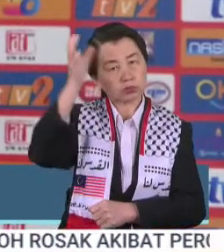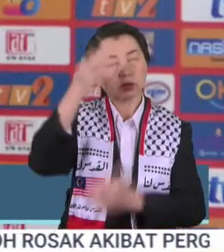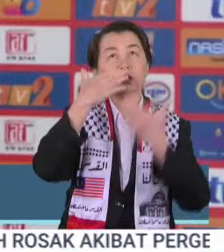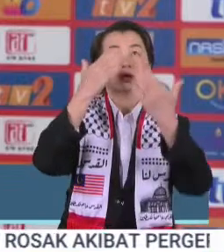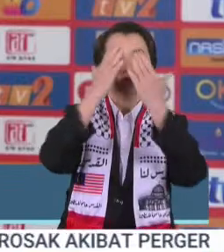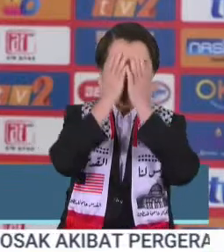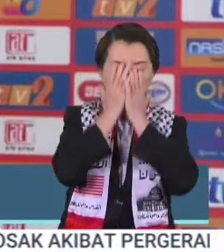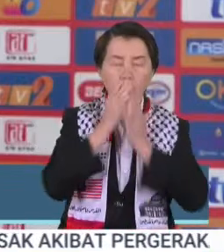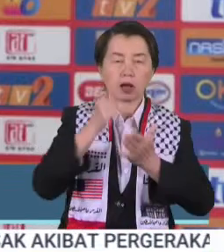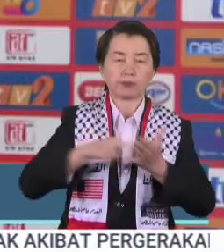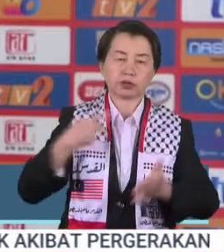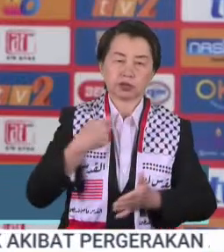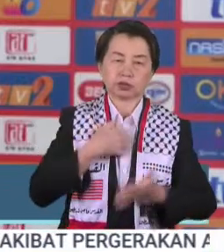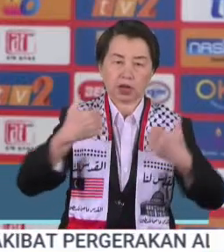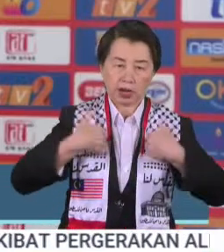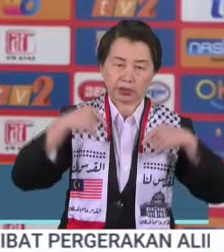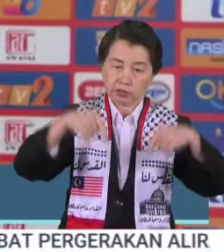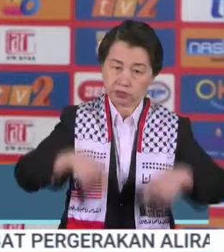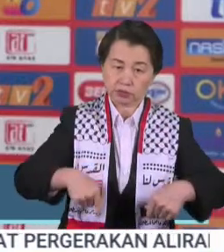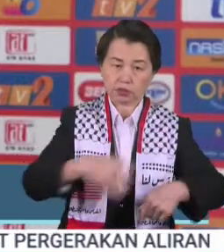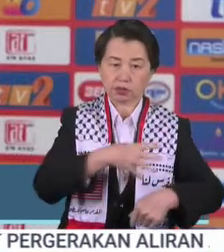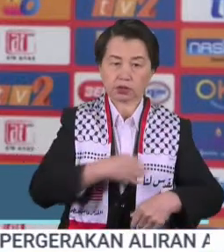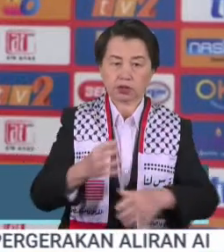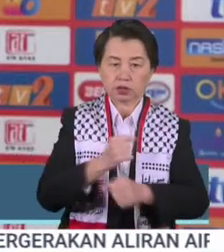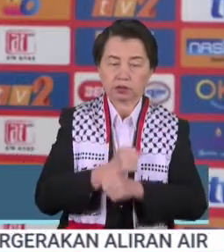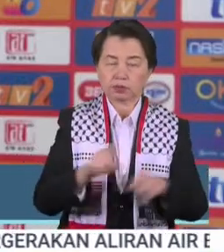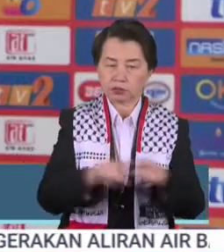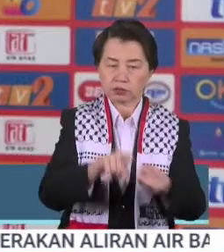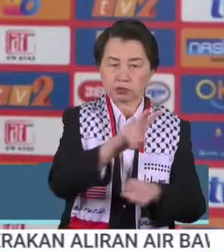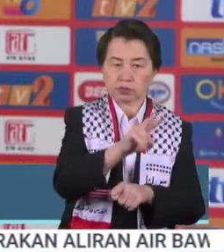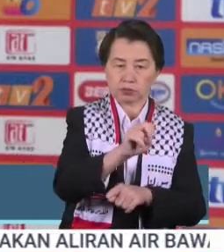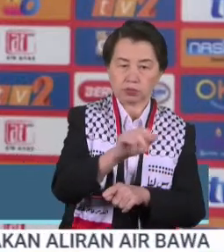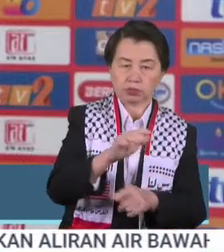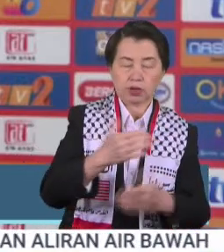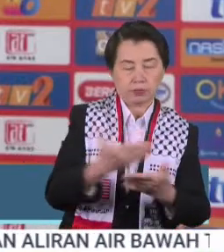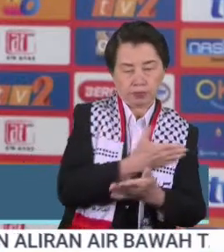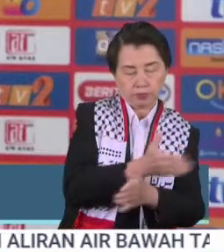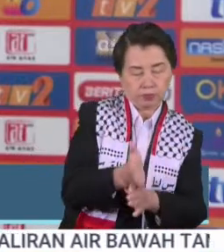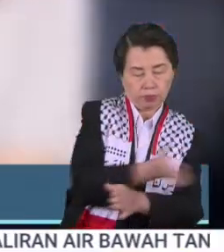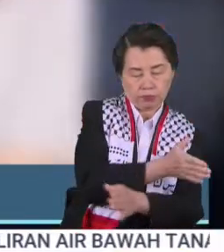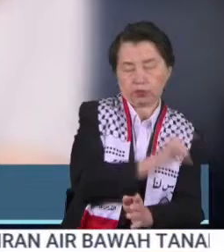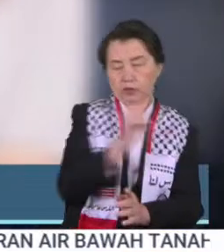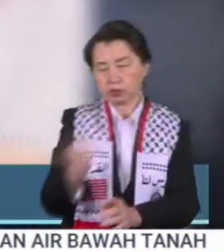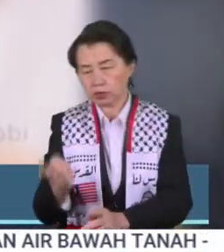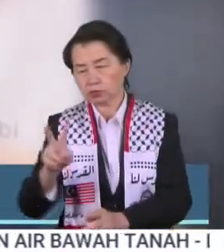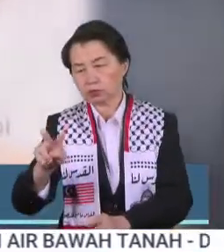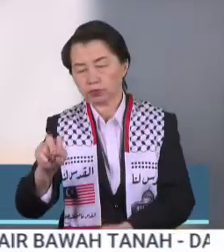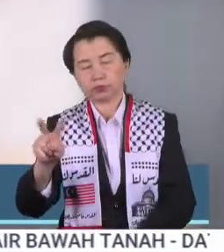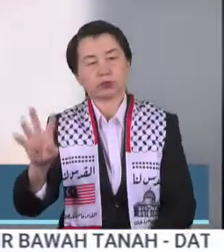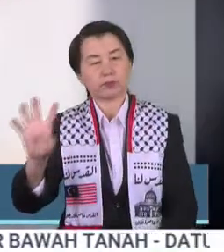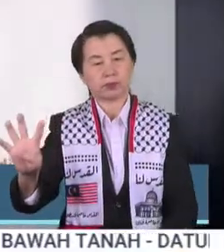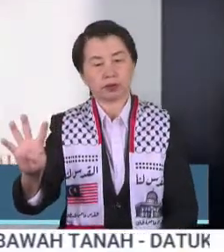bersyukur dengan apa yang kita ada dan kita dapat sepanjang 2023 ni sebelum melangkah ke tahun baru 2024.